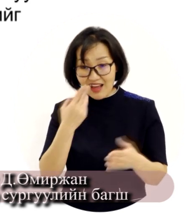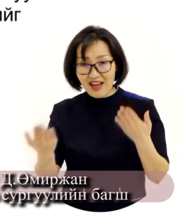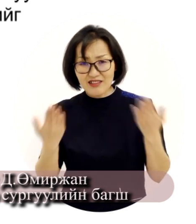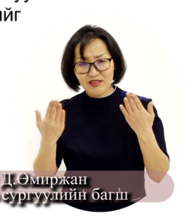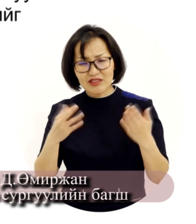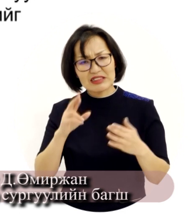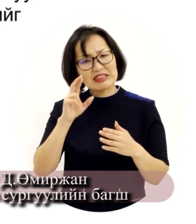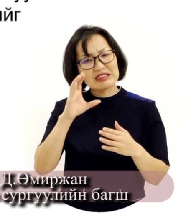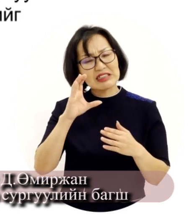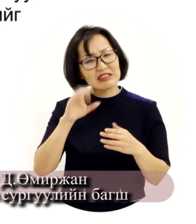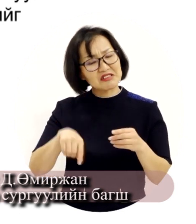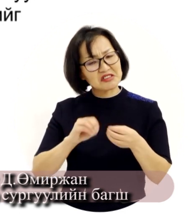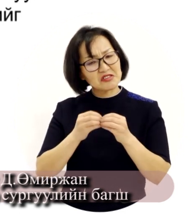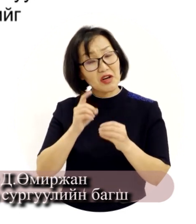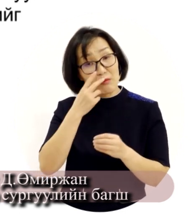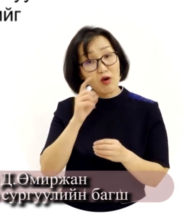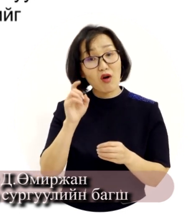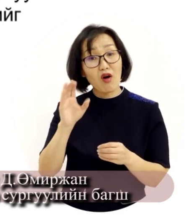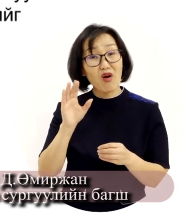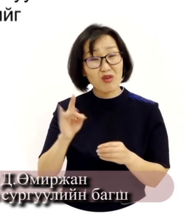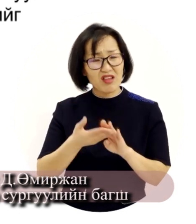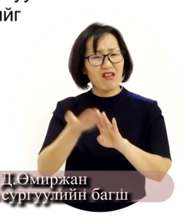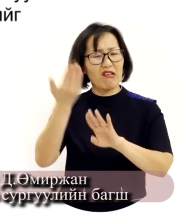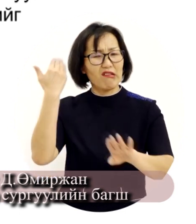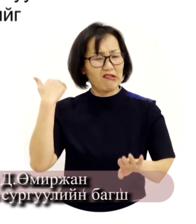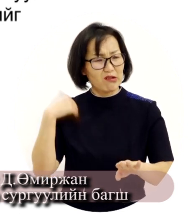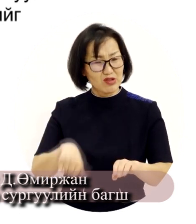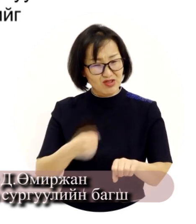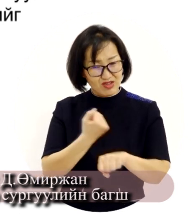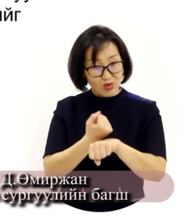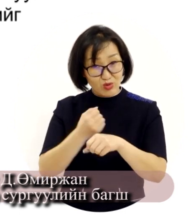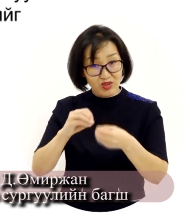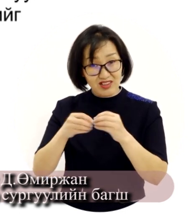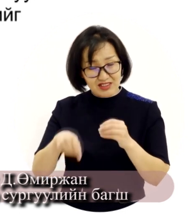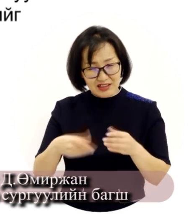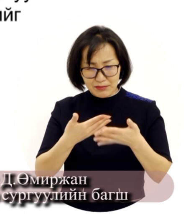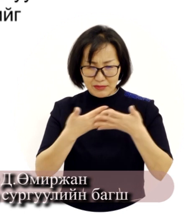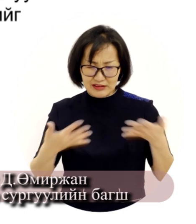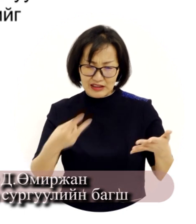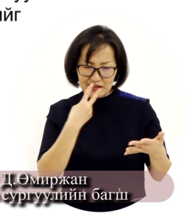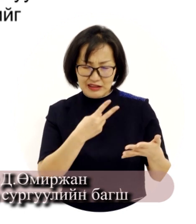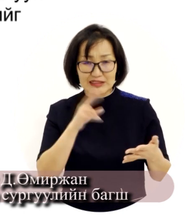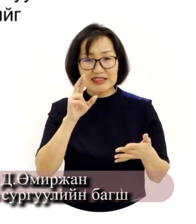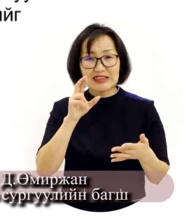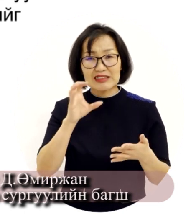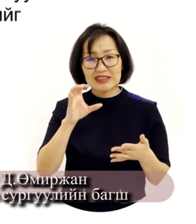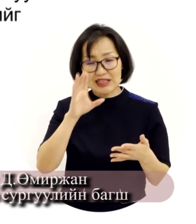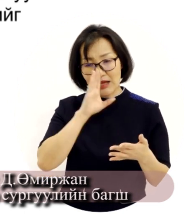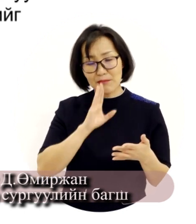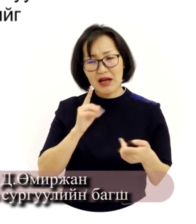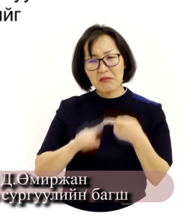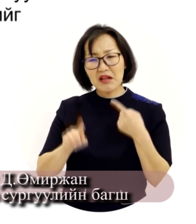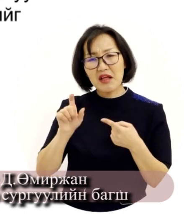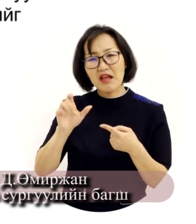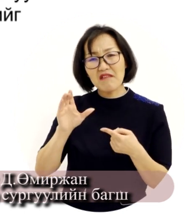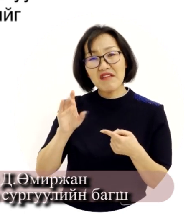гөрі сүйектер әлдеқайда нәзік болғандықтан сирек керектенген екен. Тас дәуірінде металдармен